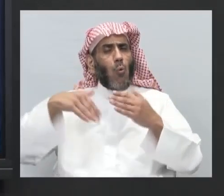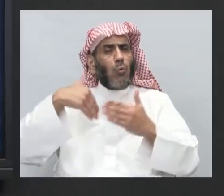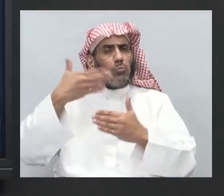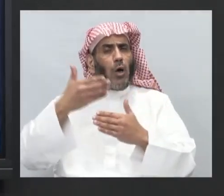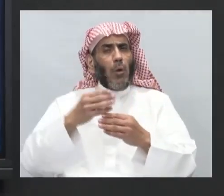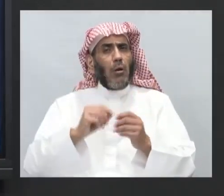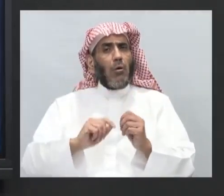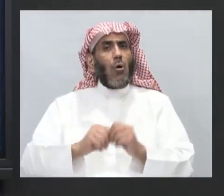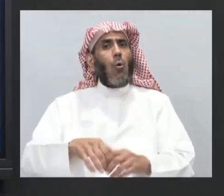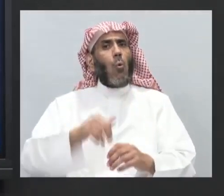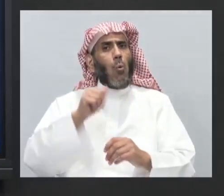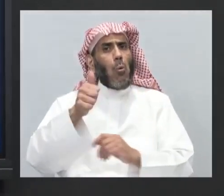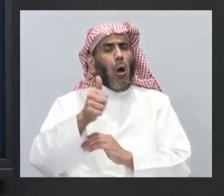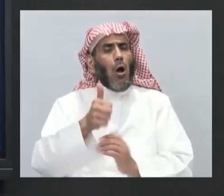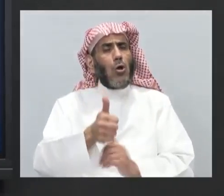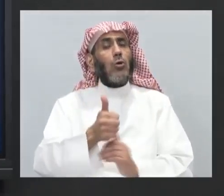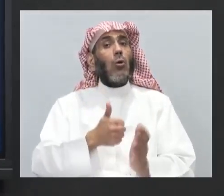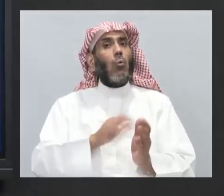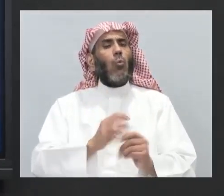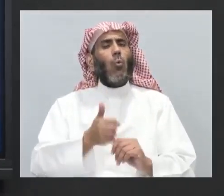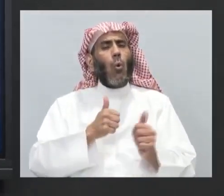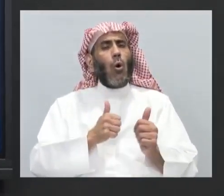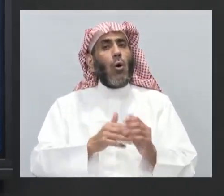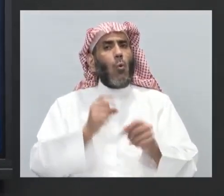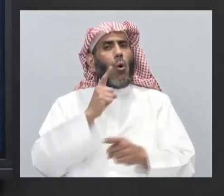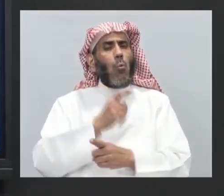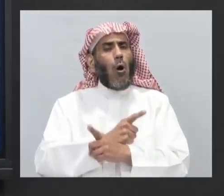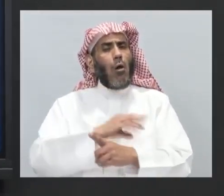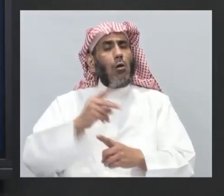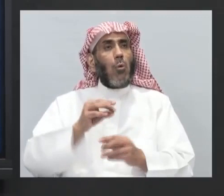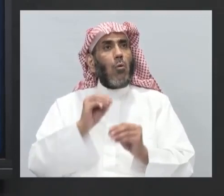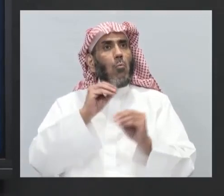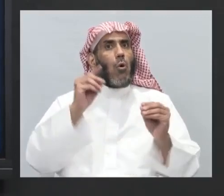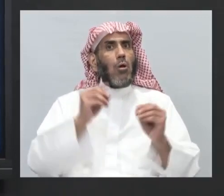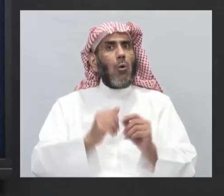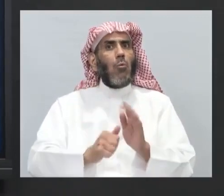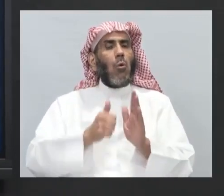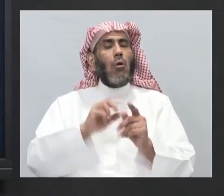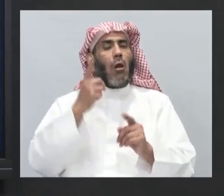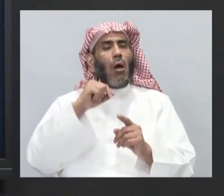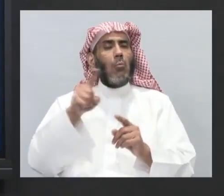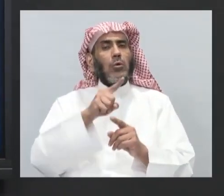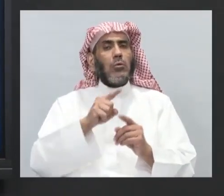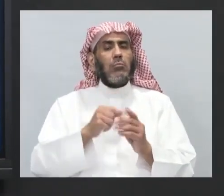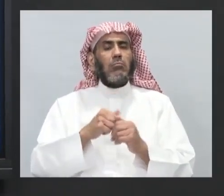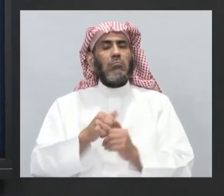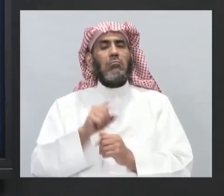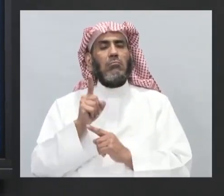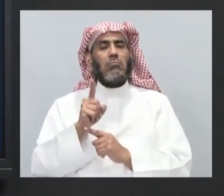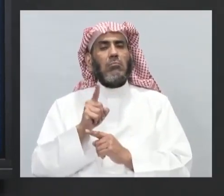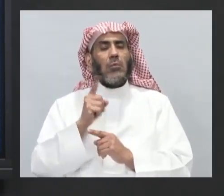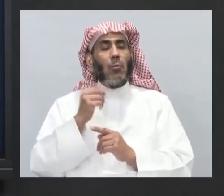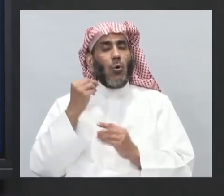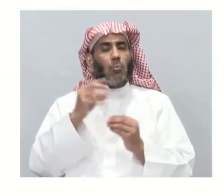ستكون قائدا معلما ملهما عندما تقول كلامك لا يمكن باي حال من الاحوال ان يصل الى المتلقين دون ان يكون هذا